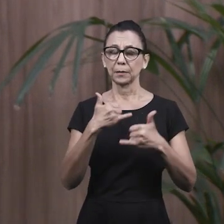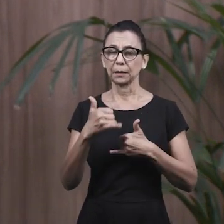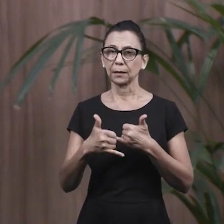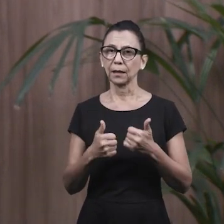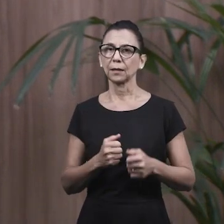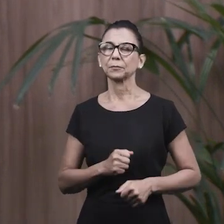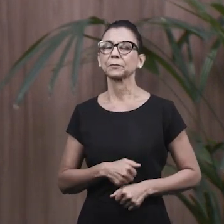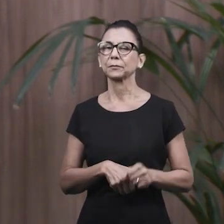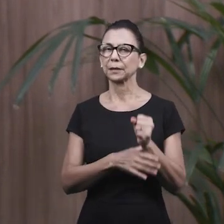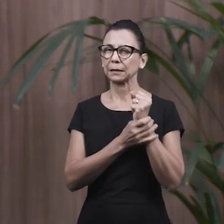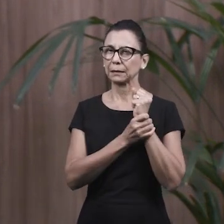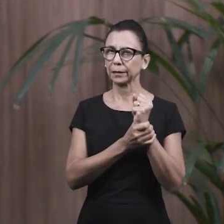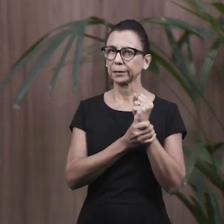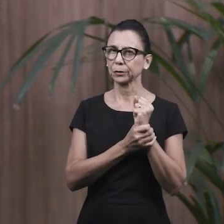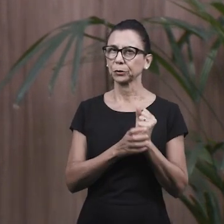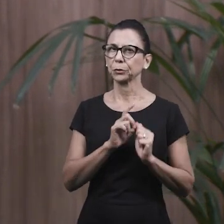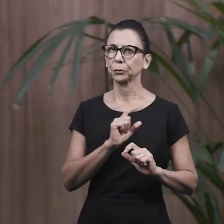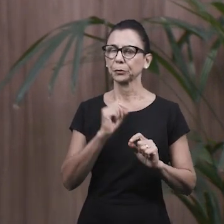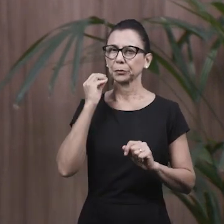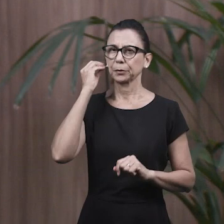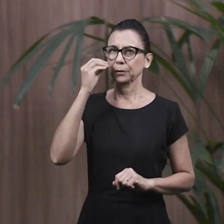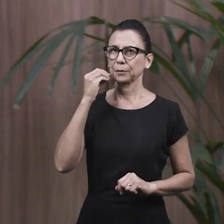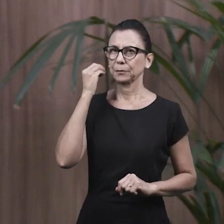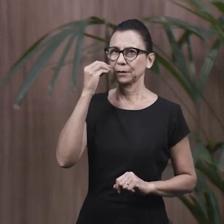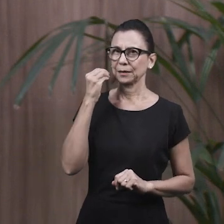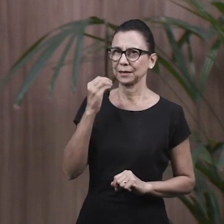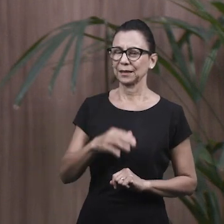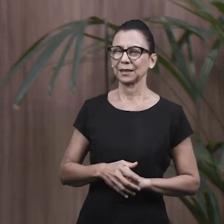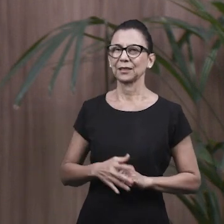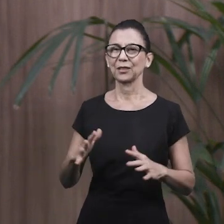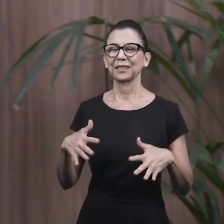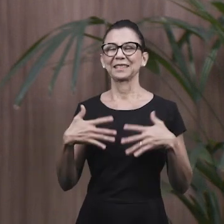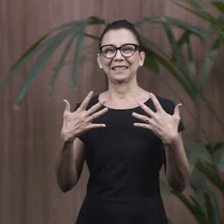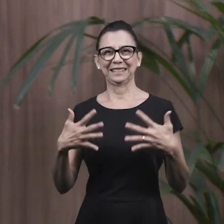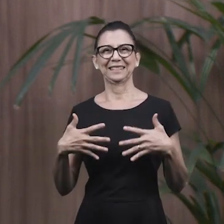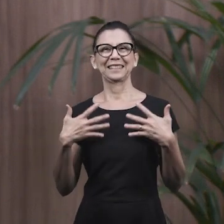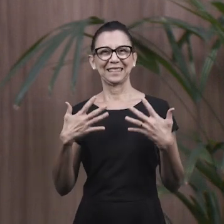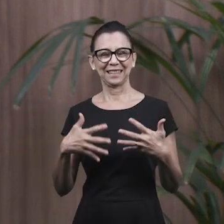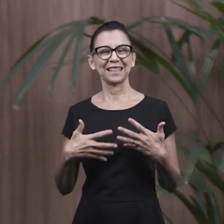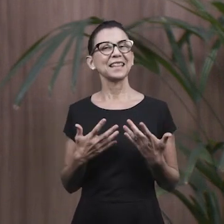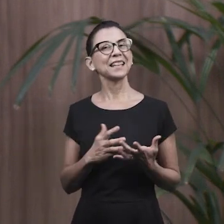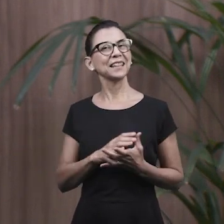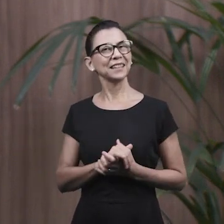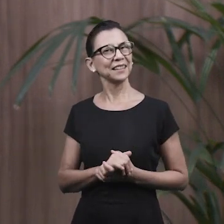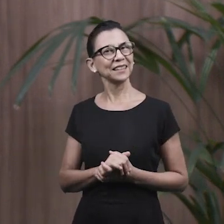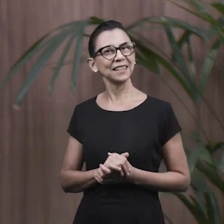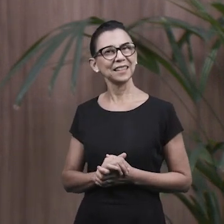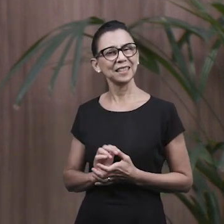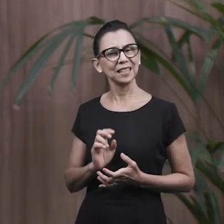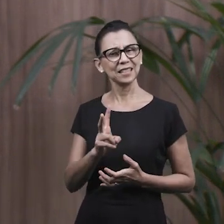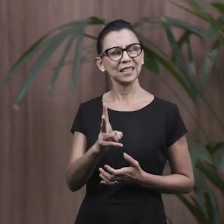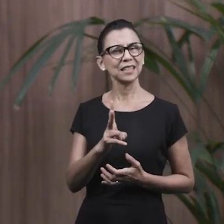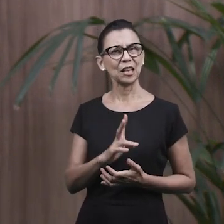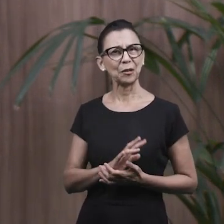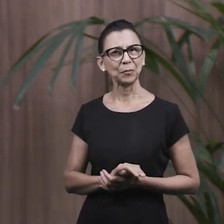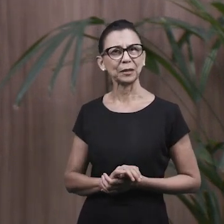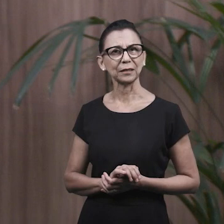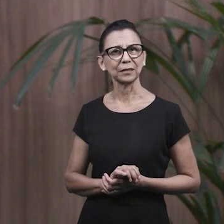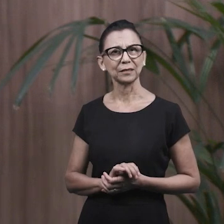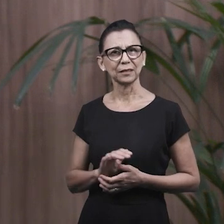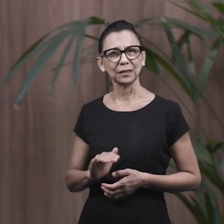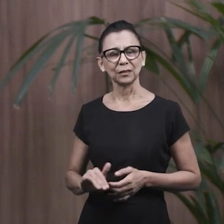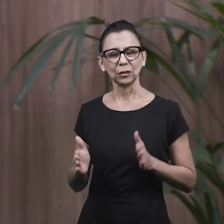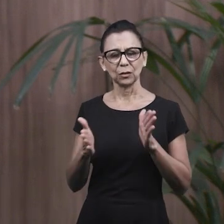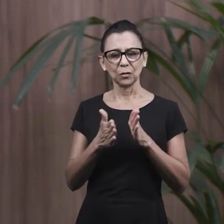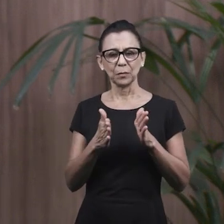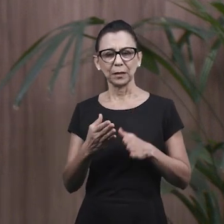que le long de la vie, cette expérience de bien-être soit consolidée et nous accompagne dans tous les âges, pas